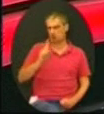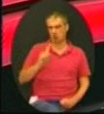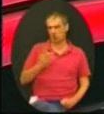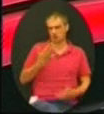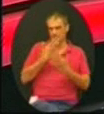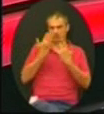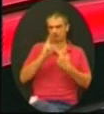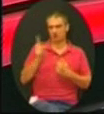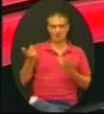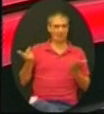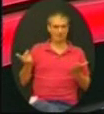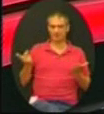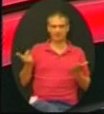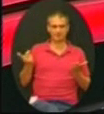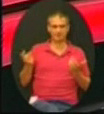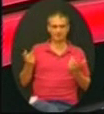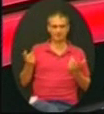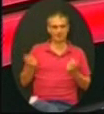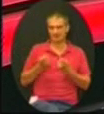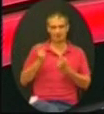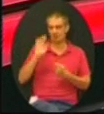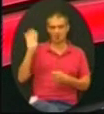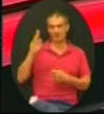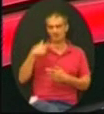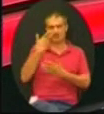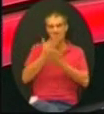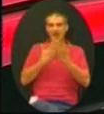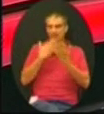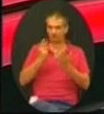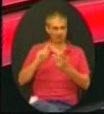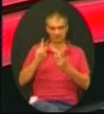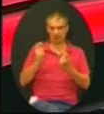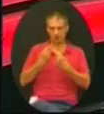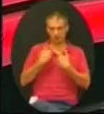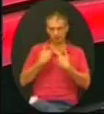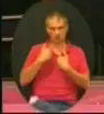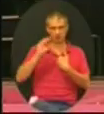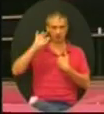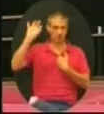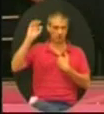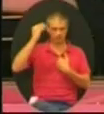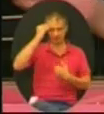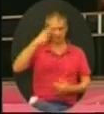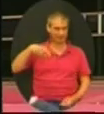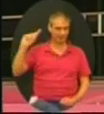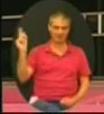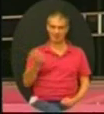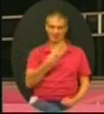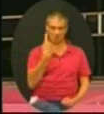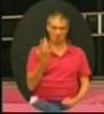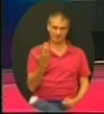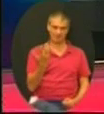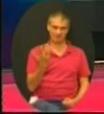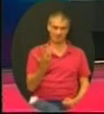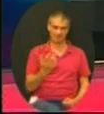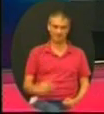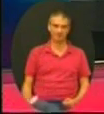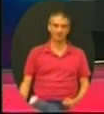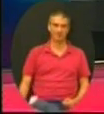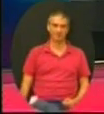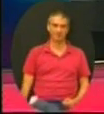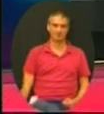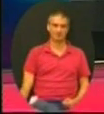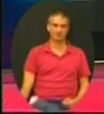אומרת, ברור, הקמפיין... הוא לא נתניהו יחלק את ירושלים, okay. זה לא קמפיין שלי, זה קמפיין no. שלו, אני מזכירה לכולנו. כן, okay, לא שכחנו. אין